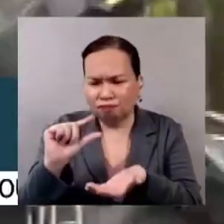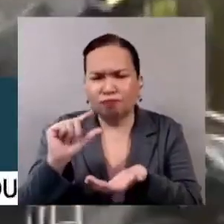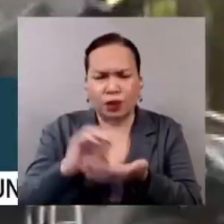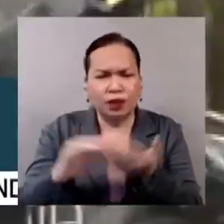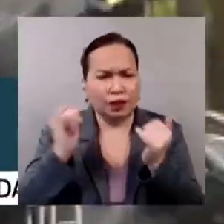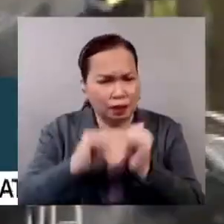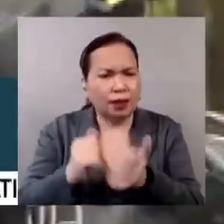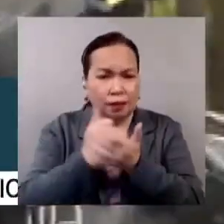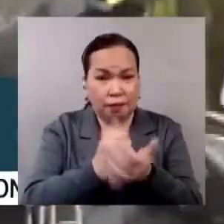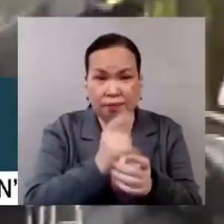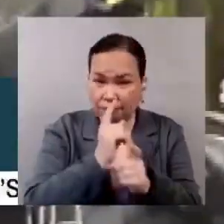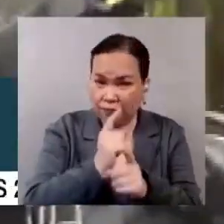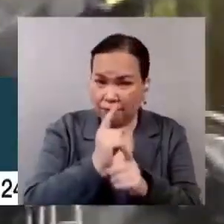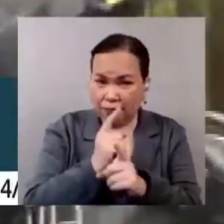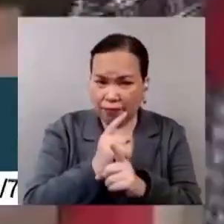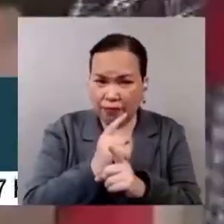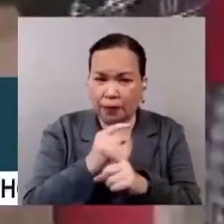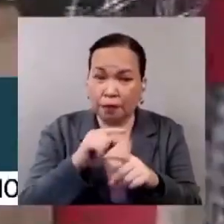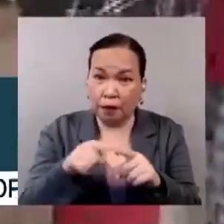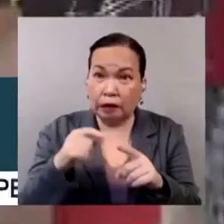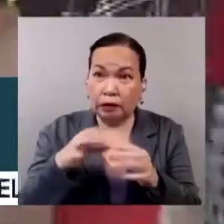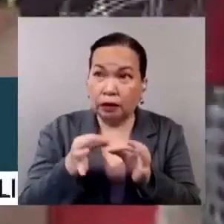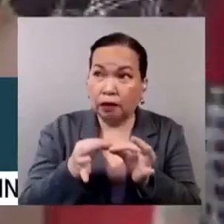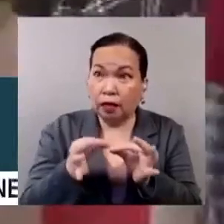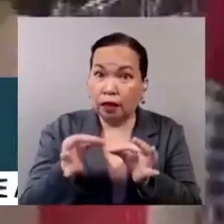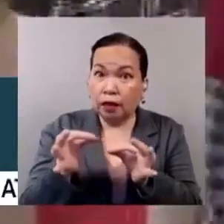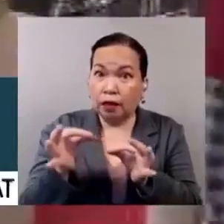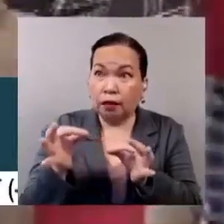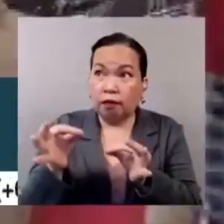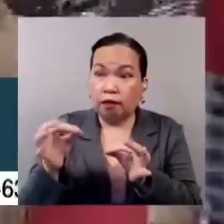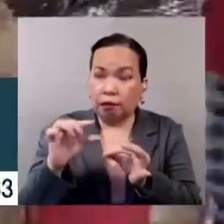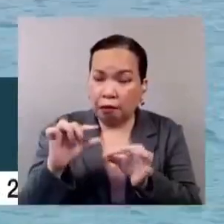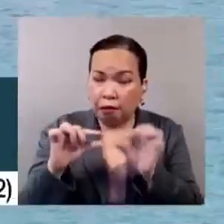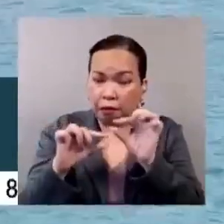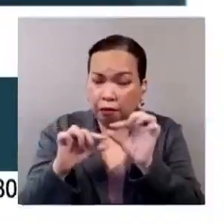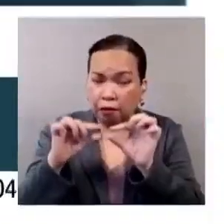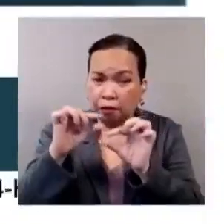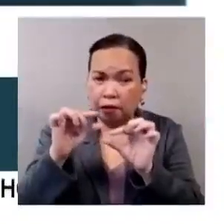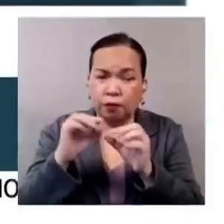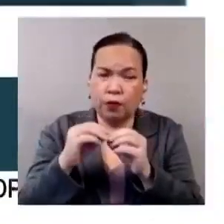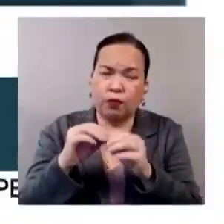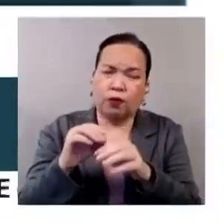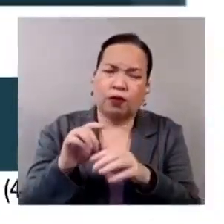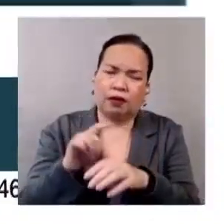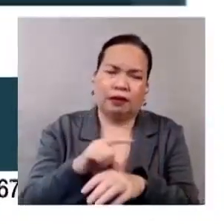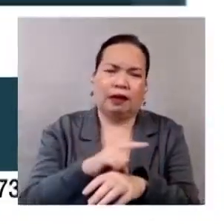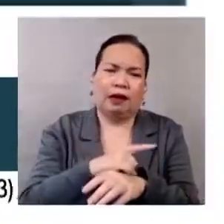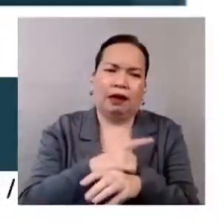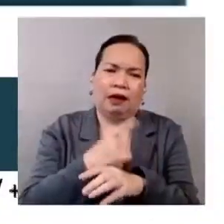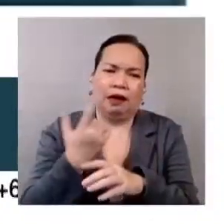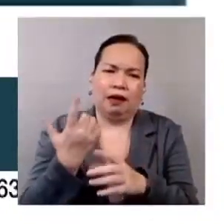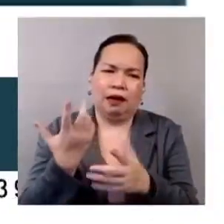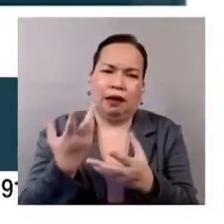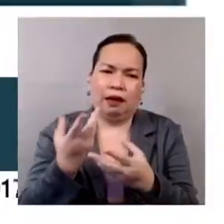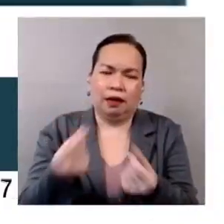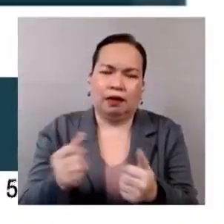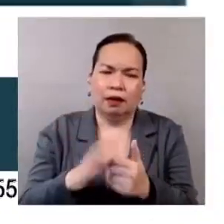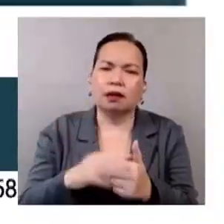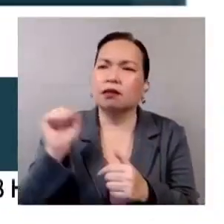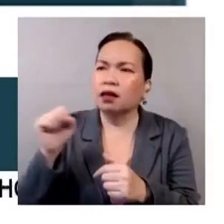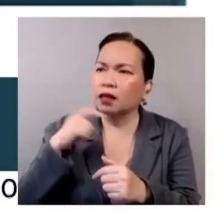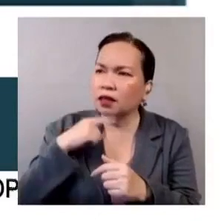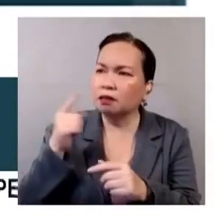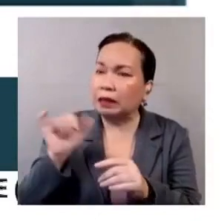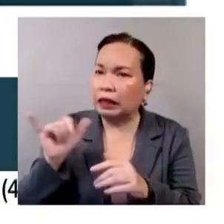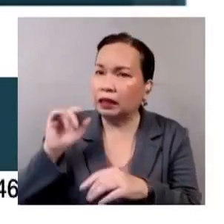Ayan lang siyempre, lumalaki kapag tumatagal. Yeah, that was supposed to be my next question. Ano, itong kailangang assistance from national